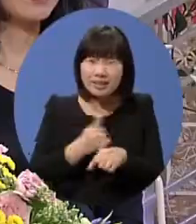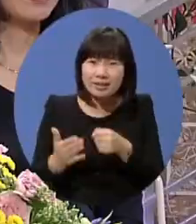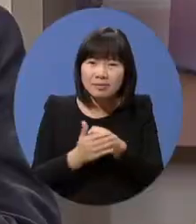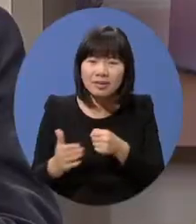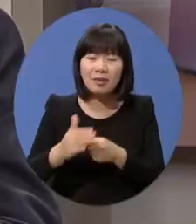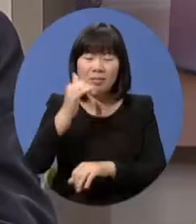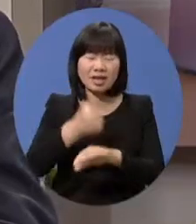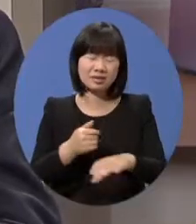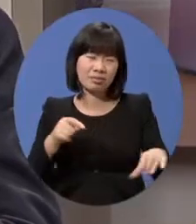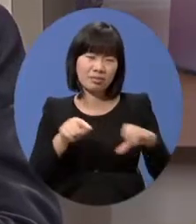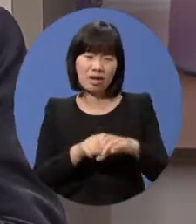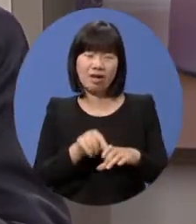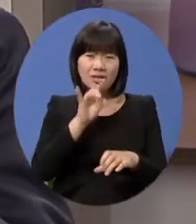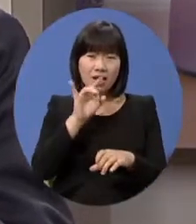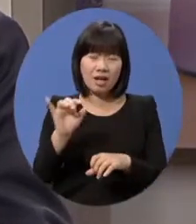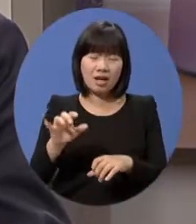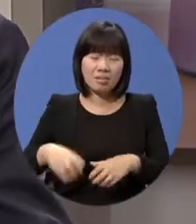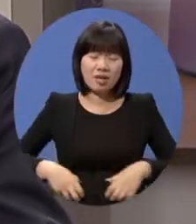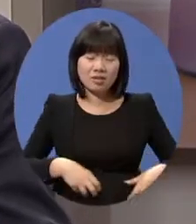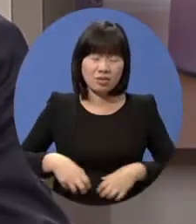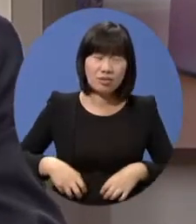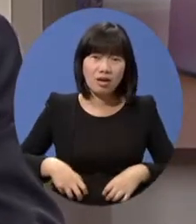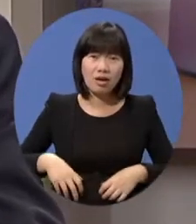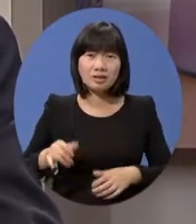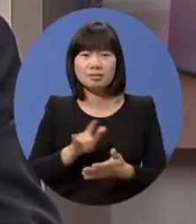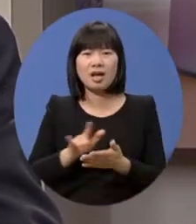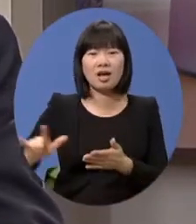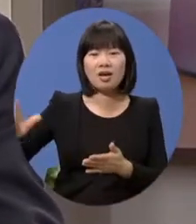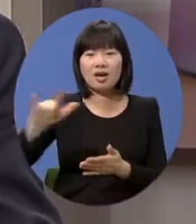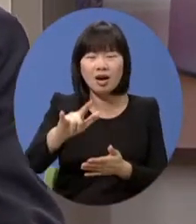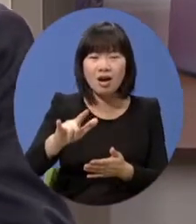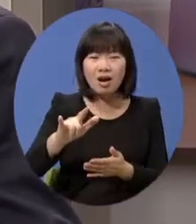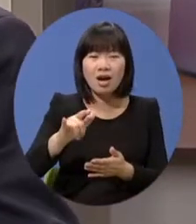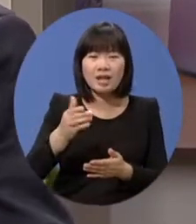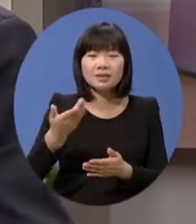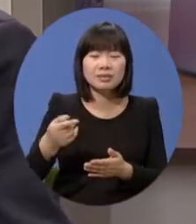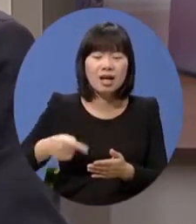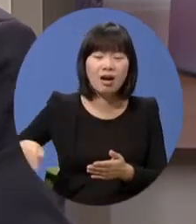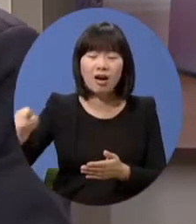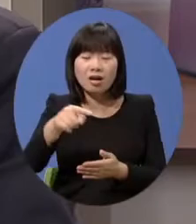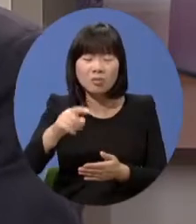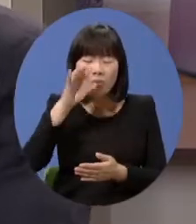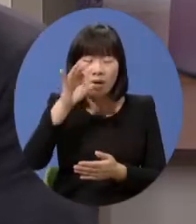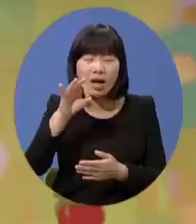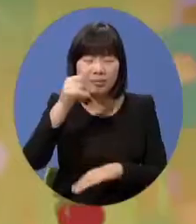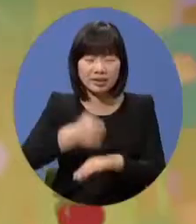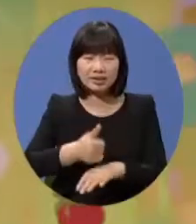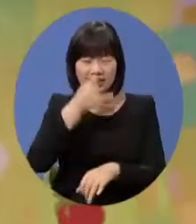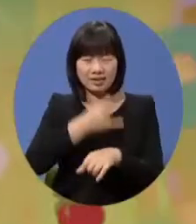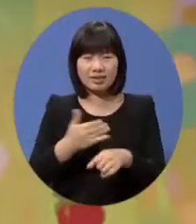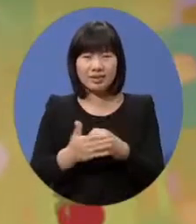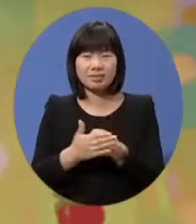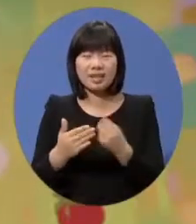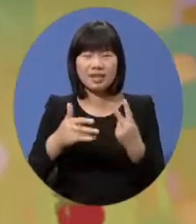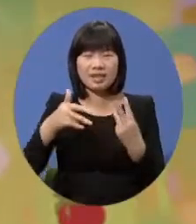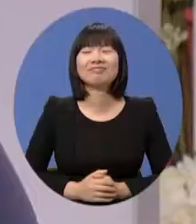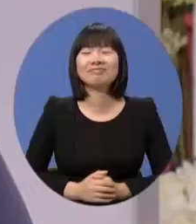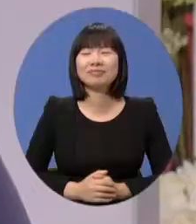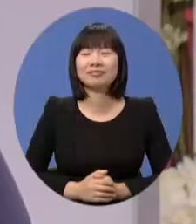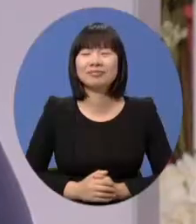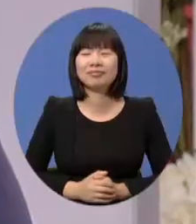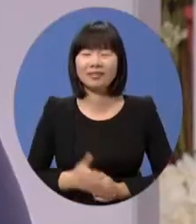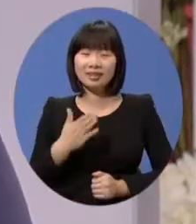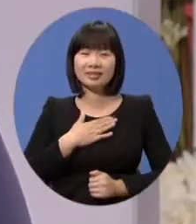때문에 감염도가 망설이잖아요. 한 곡이 돌아나면 끝이 보입니다. 그게 아유. 2, 3주가 걸리는 거죠. 네. 또 다른 질문 있으신 분.